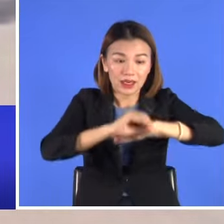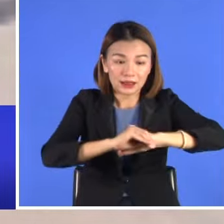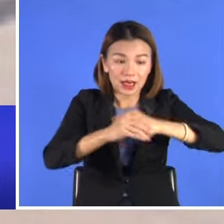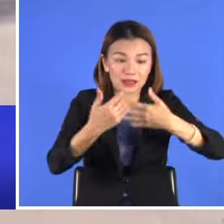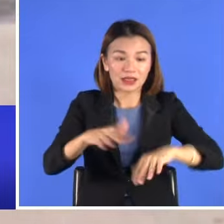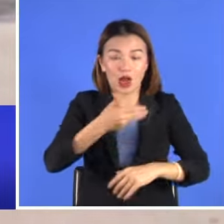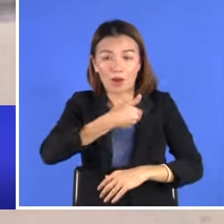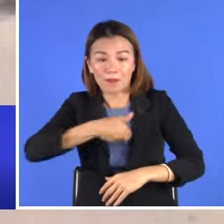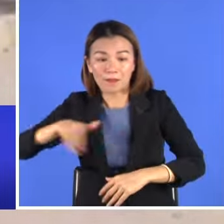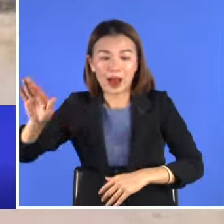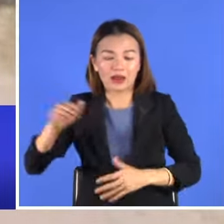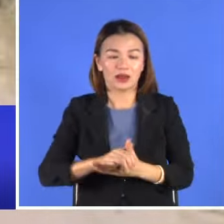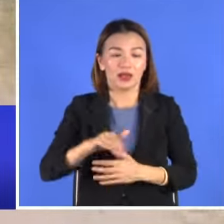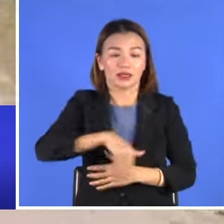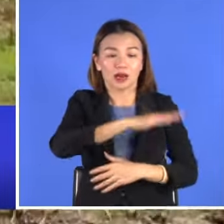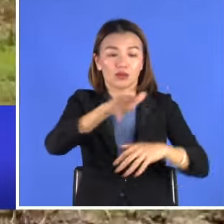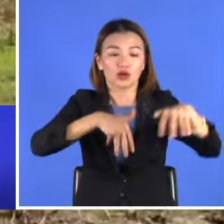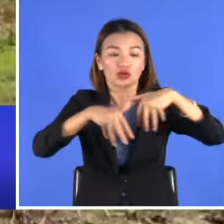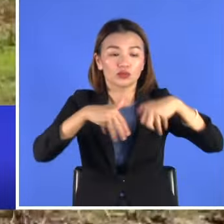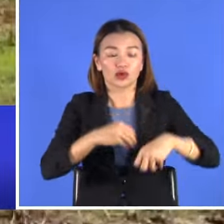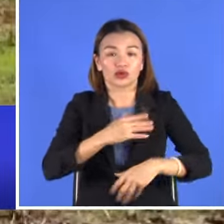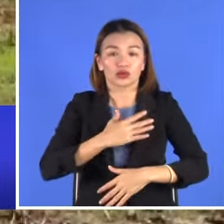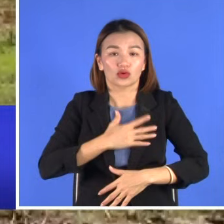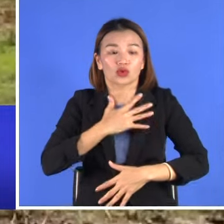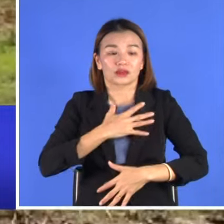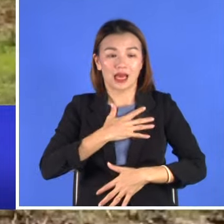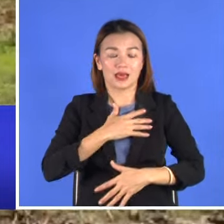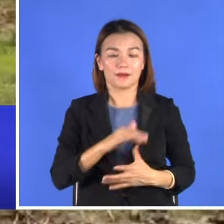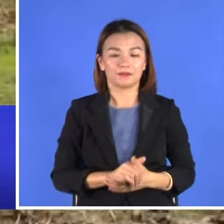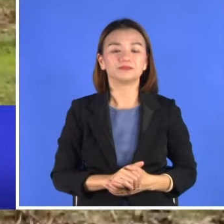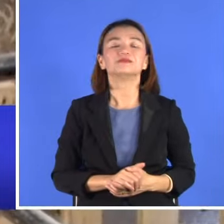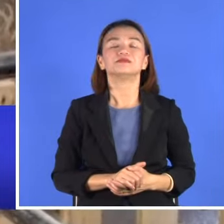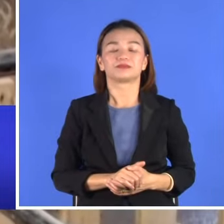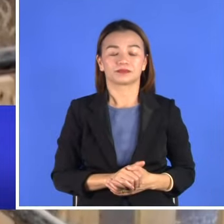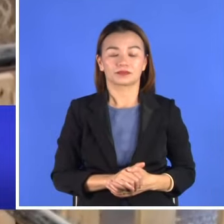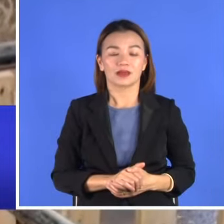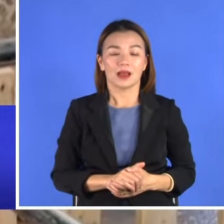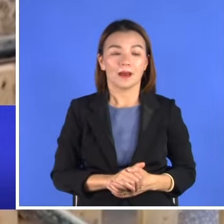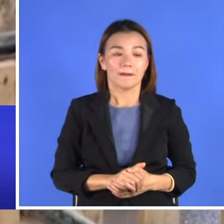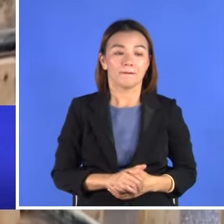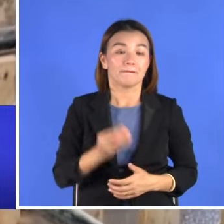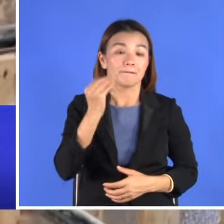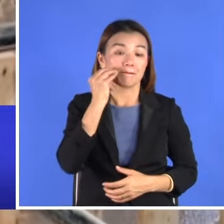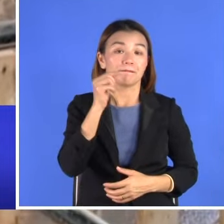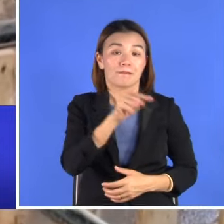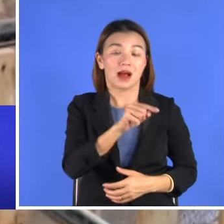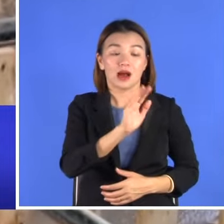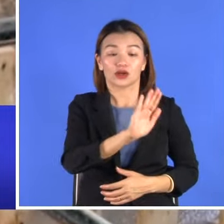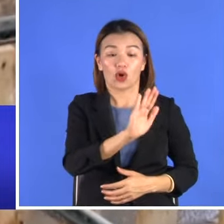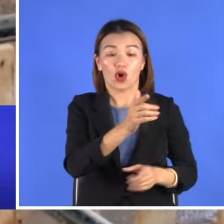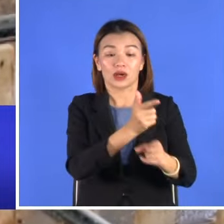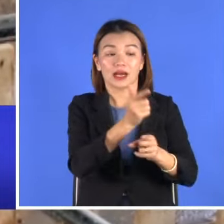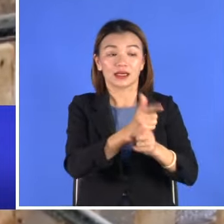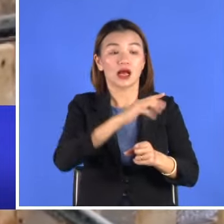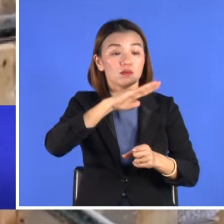ผวาผู้สึข่าวลงพื้นที่ค่ะไปที่คอกหมูของคุณก๋องอายุ 40ปีคอกหมูเนี้ยห่างจาก